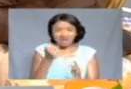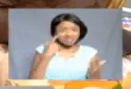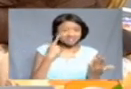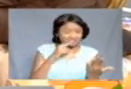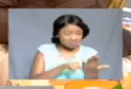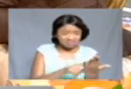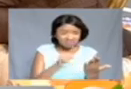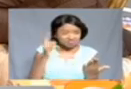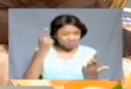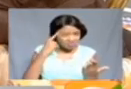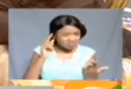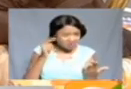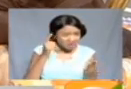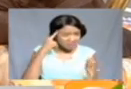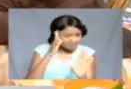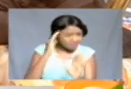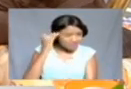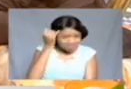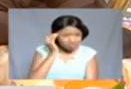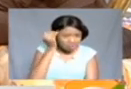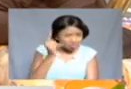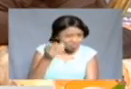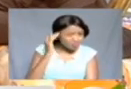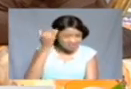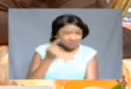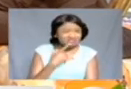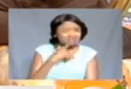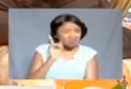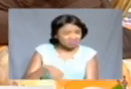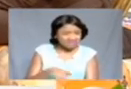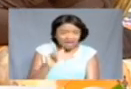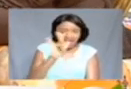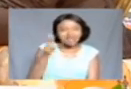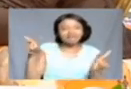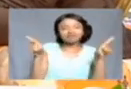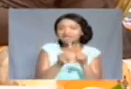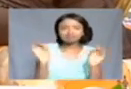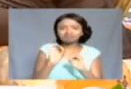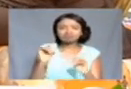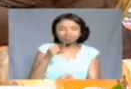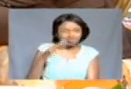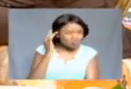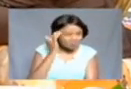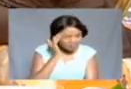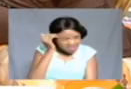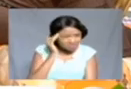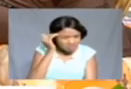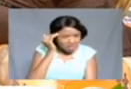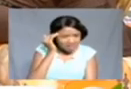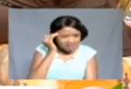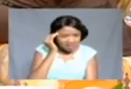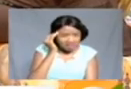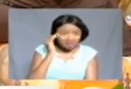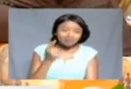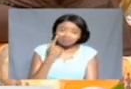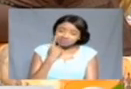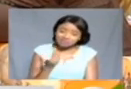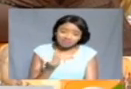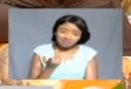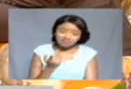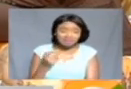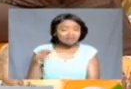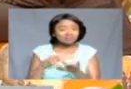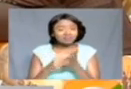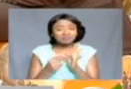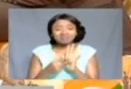sawa? Waona? Yaani badili ya kusema I love you tu unaniuliza huu ujumbe ulikuwa haja kwangu kweli? Na bahati mbaya. Hayo ndio majibu baadhi yale